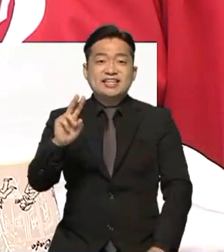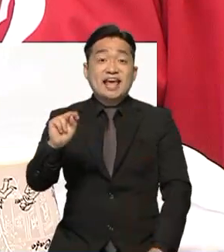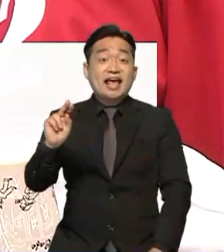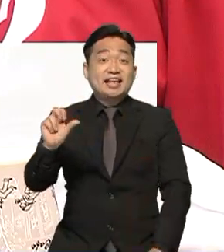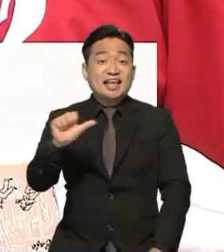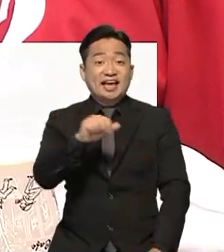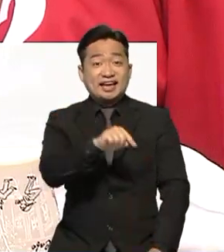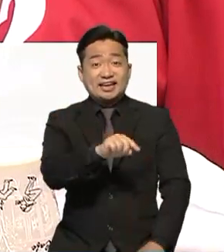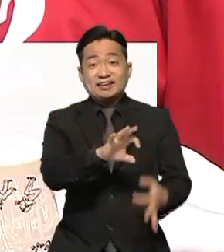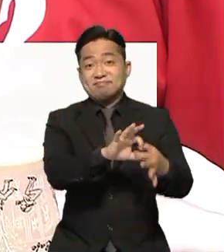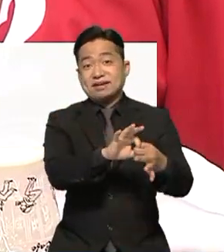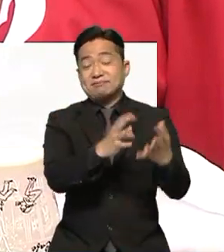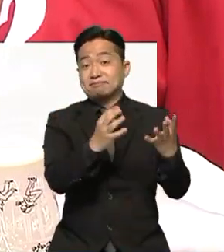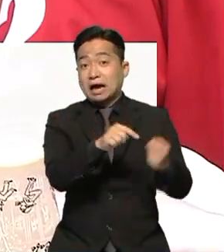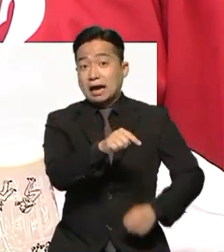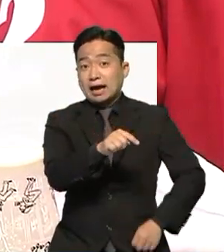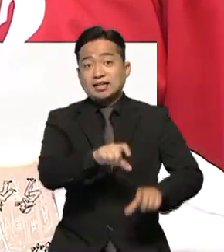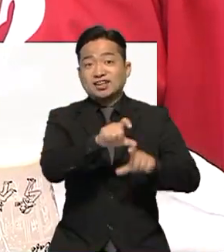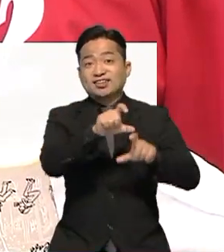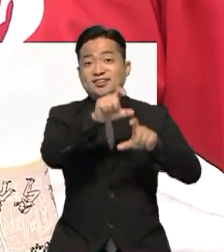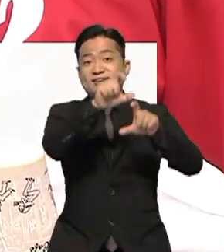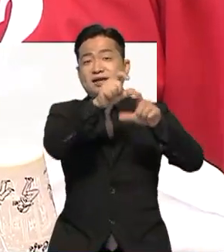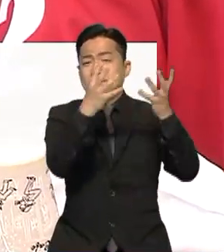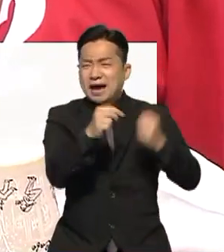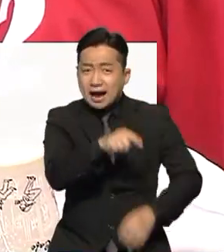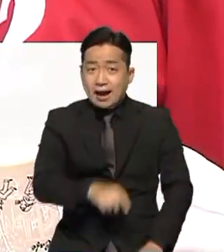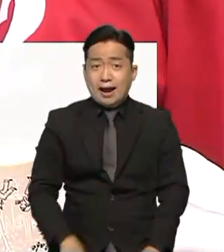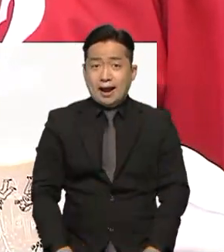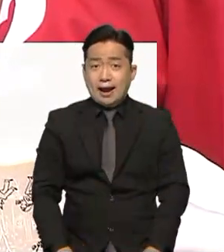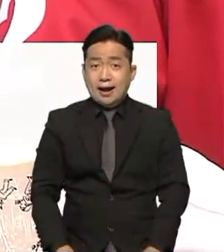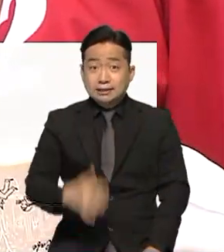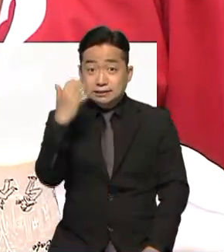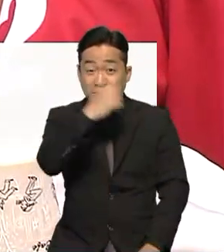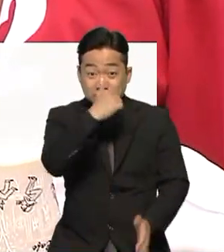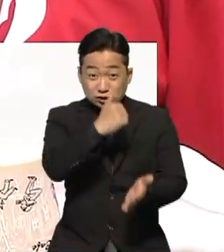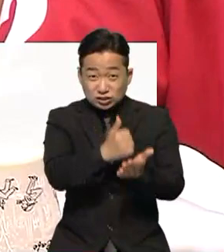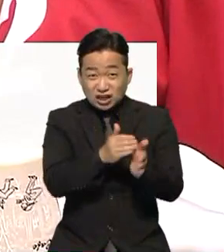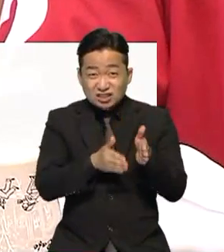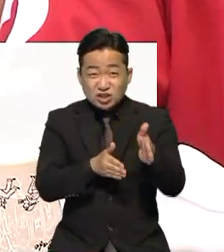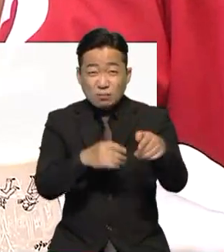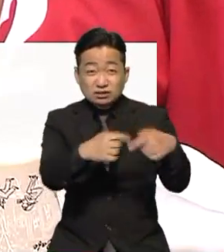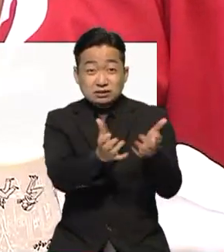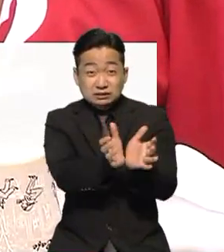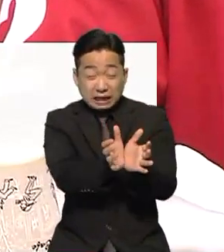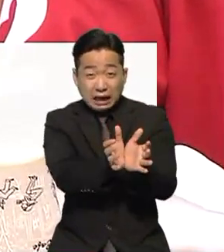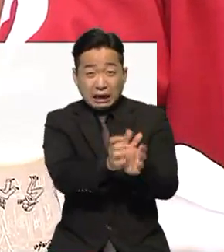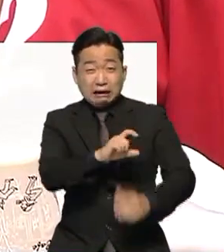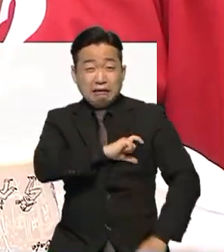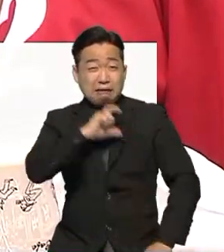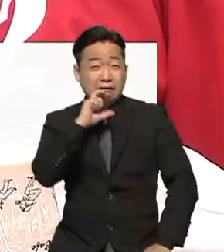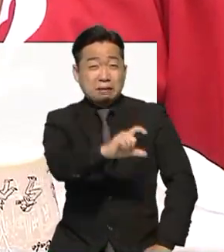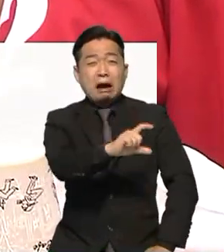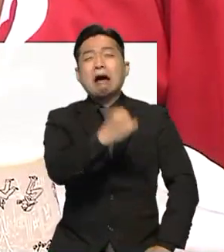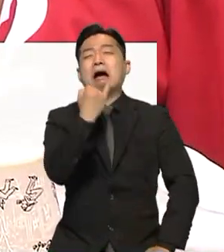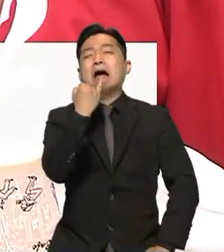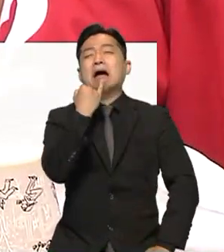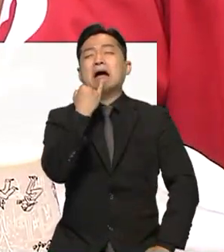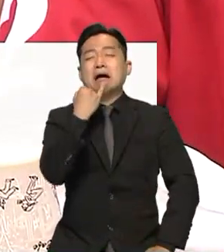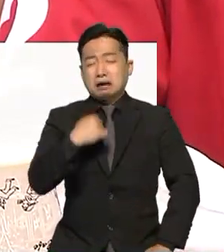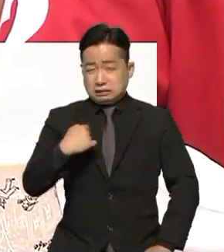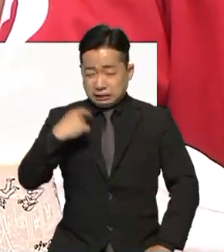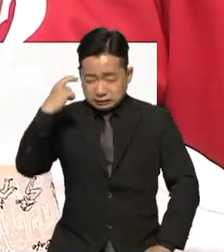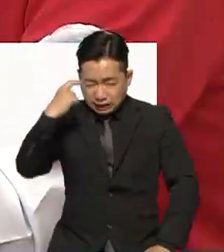개선되기는커녕 더 기승을 부리고 있습니다. 성범죄 전문당이라고 해도 과언이 아니라는 생각이